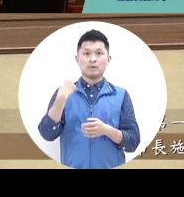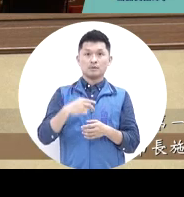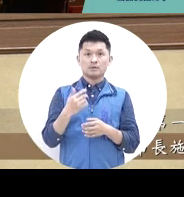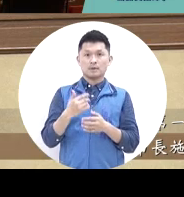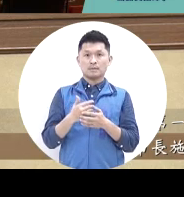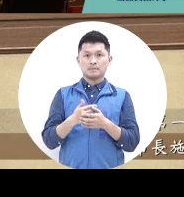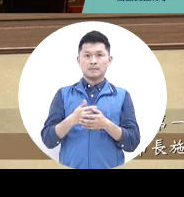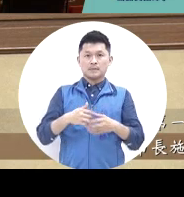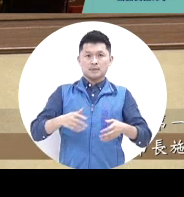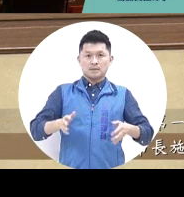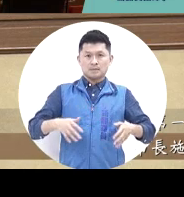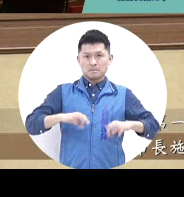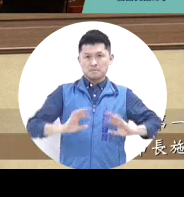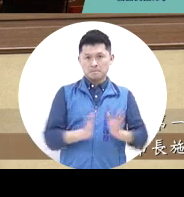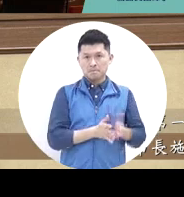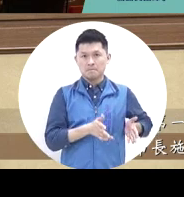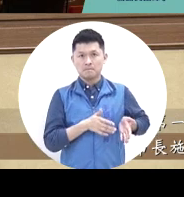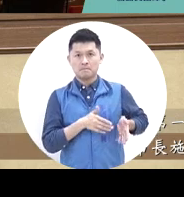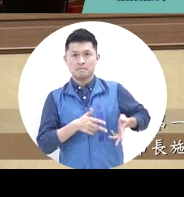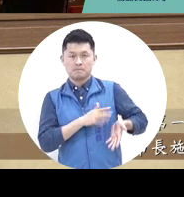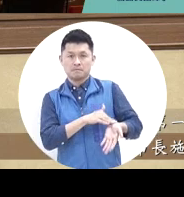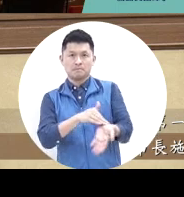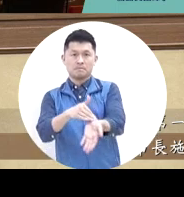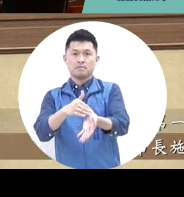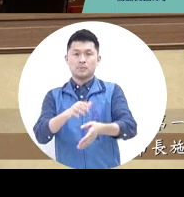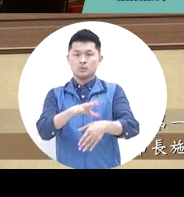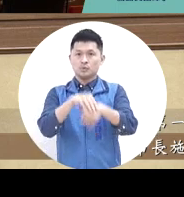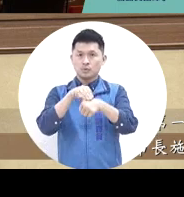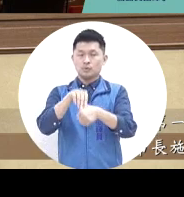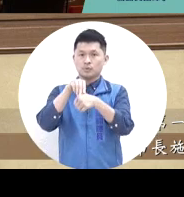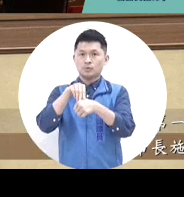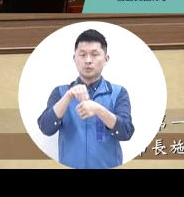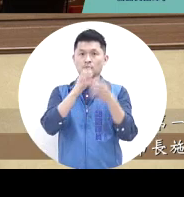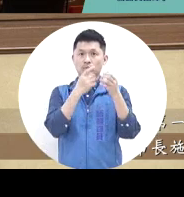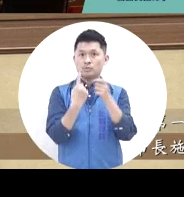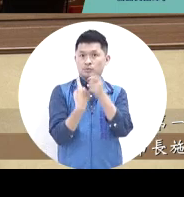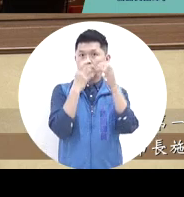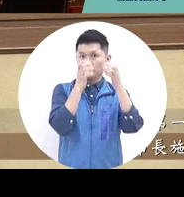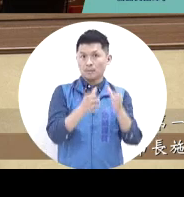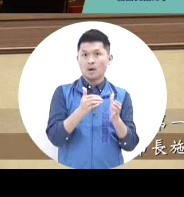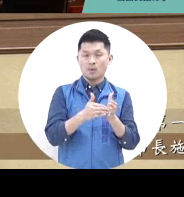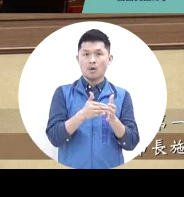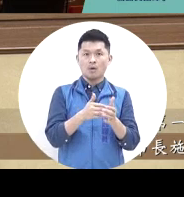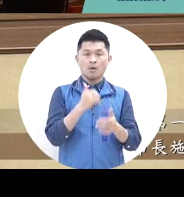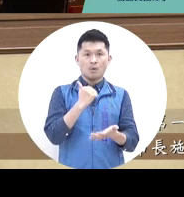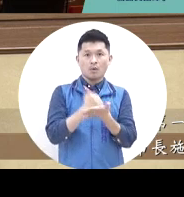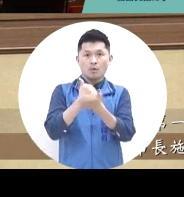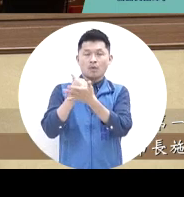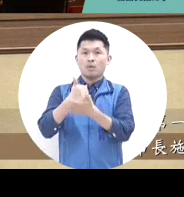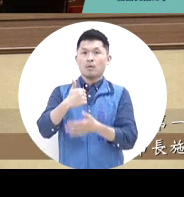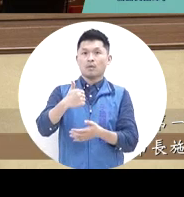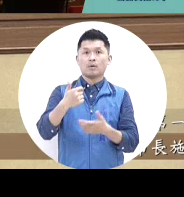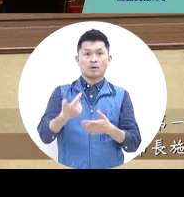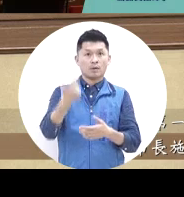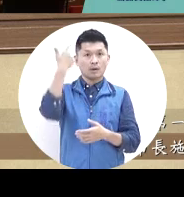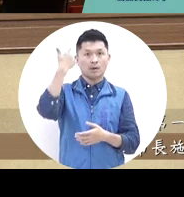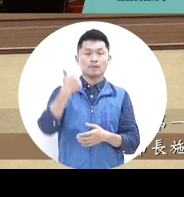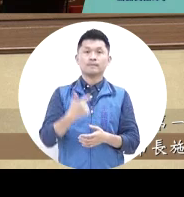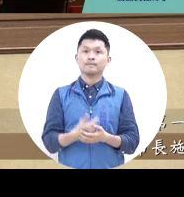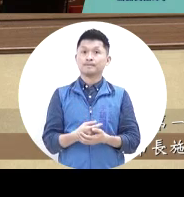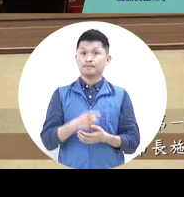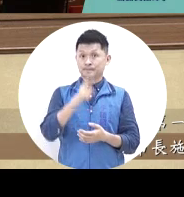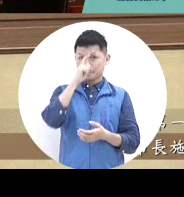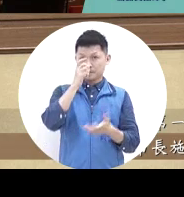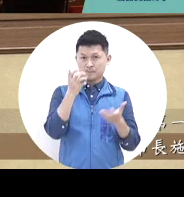支援队在去年成立后，我们效率更好更高。所以我们希望对很多的重大